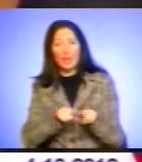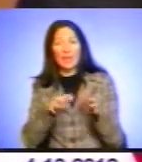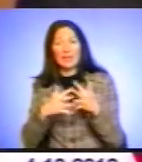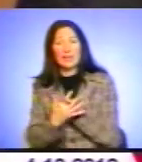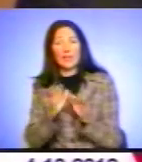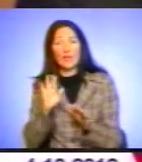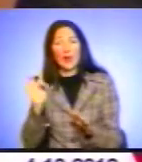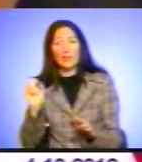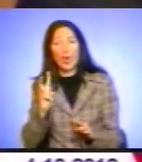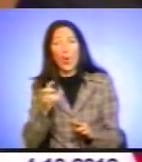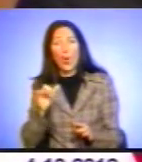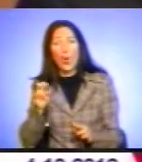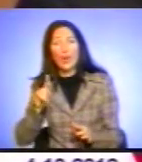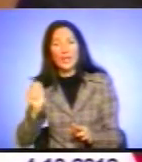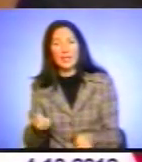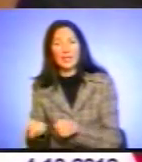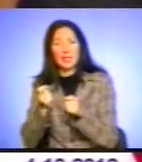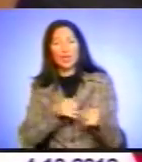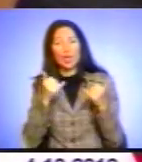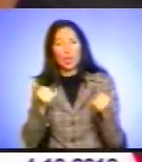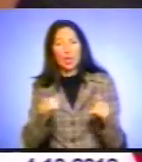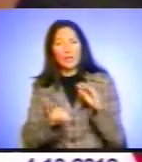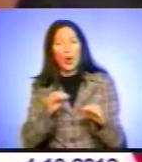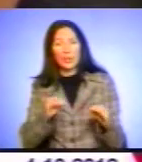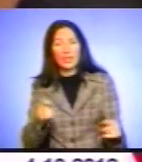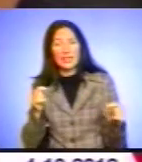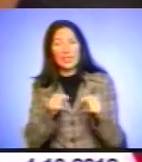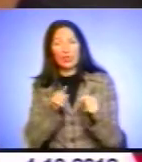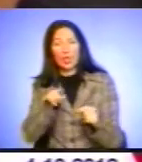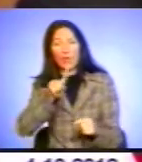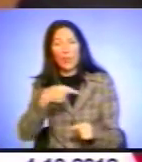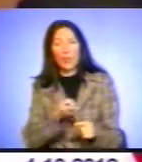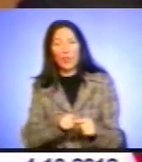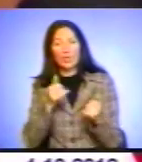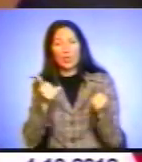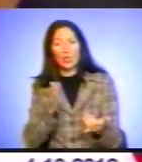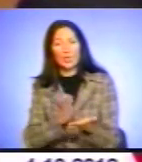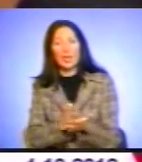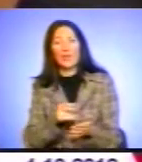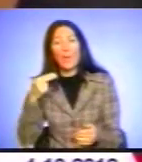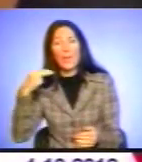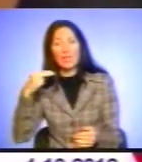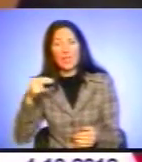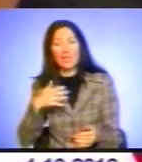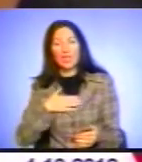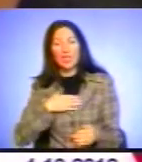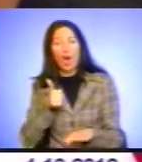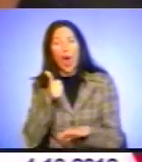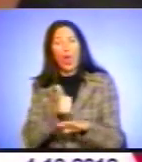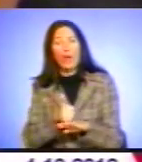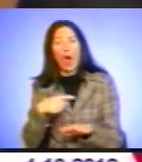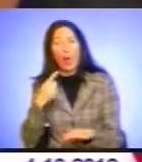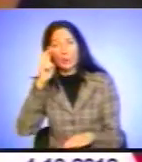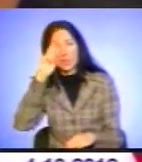вже і завезено сучасне обладнання, і згідно тих вимог, які сьогодні ставить і президент, і ставить наш голова обласної